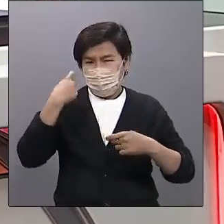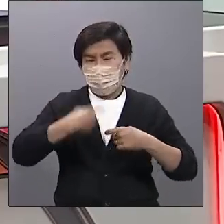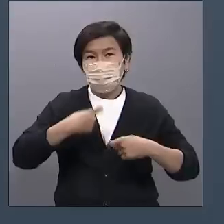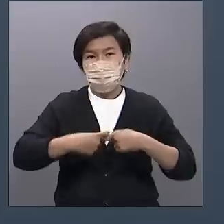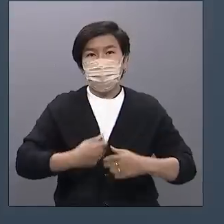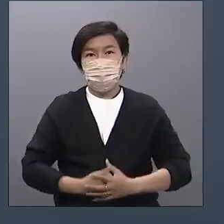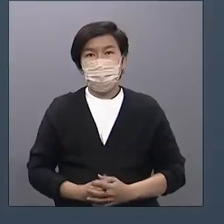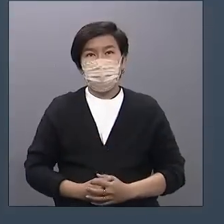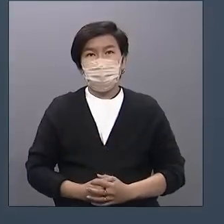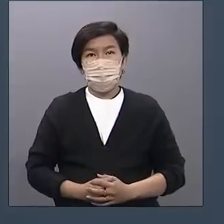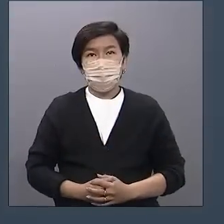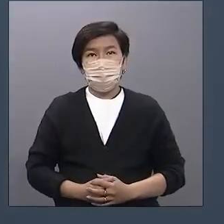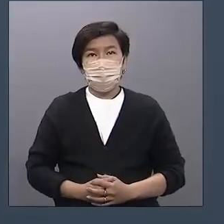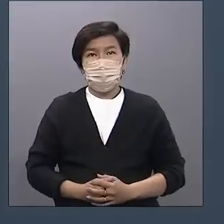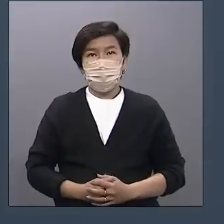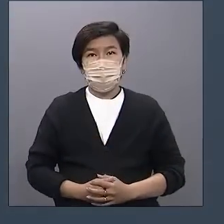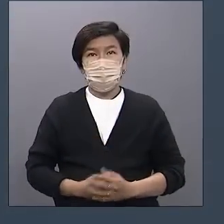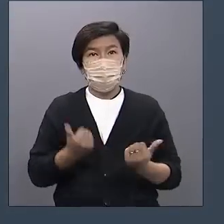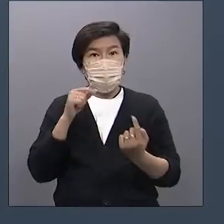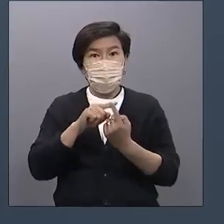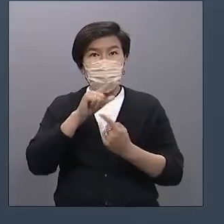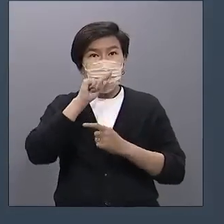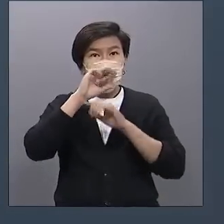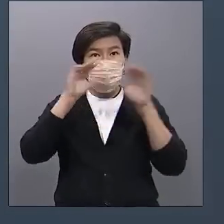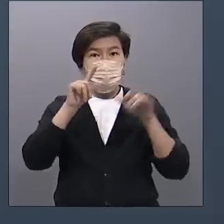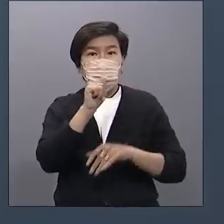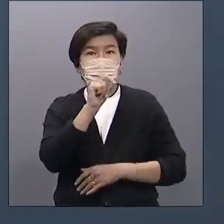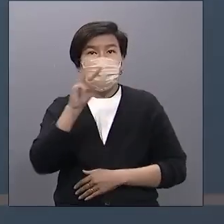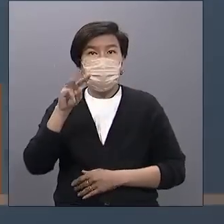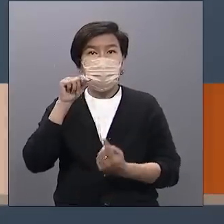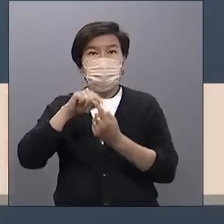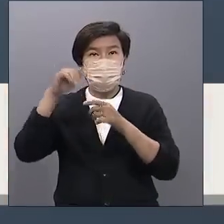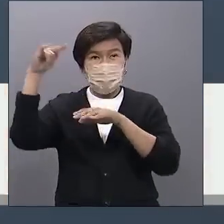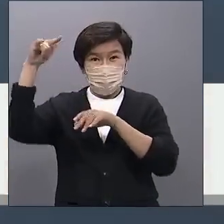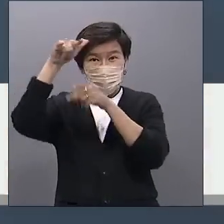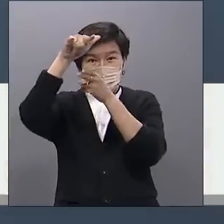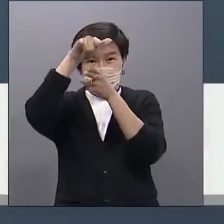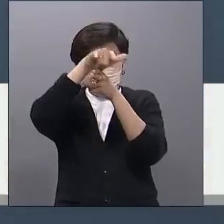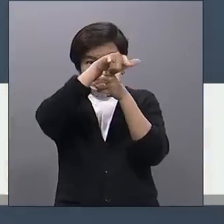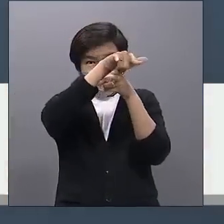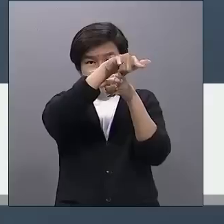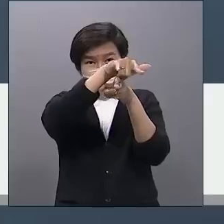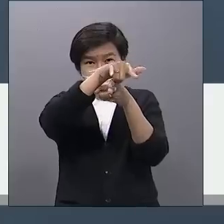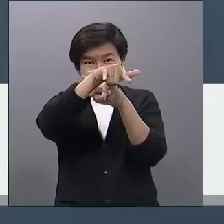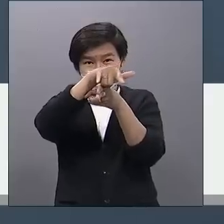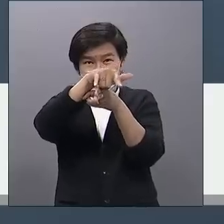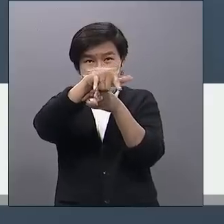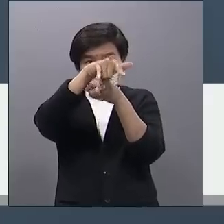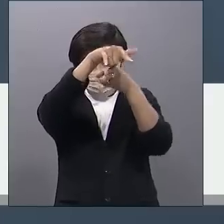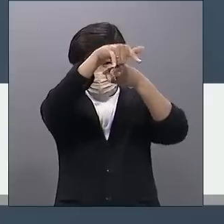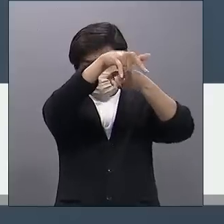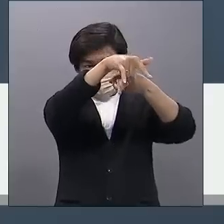ค่ะผู้ใช้งาน Twitterบางคนนะคะเขานำภาพโดรนที่เผยให้เห็นความเสียหายของเมืองในแบบที่